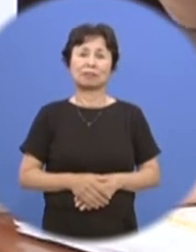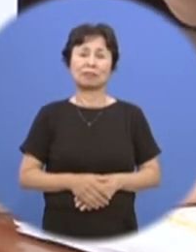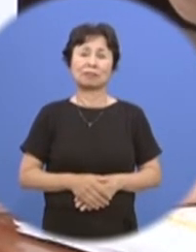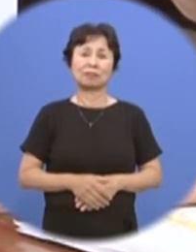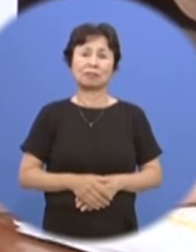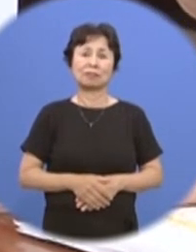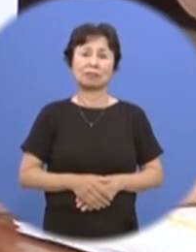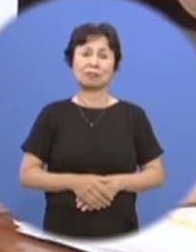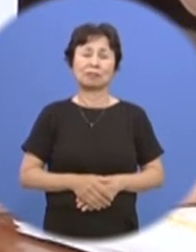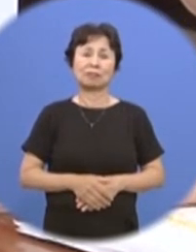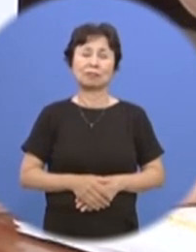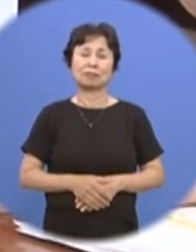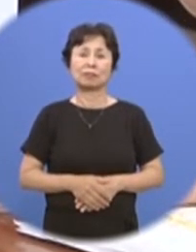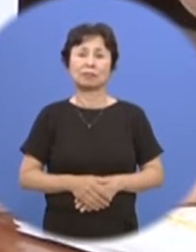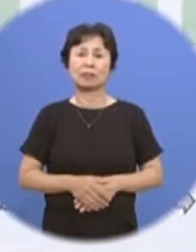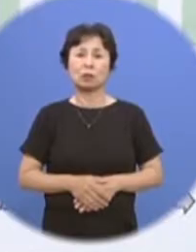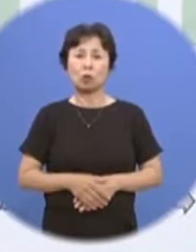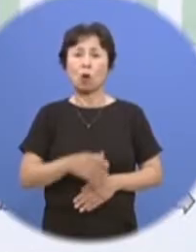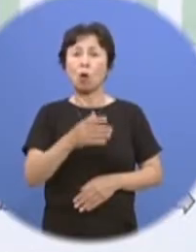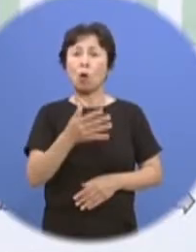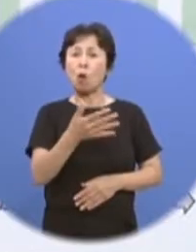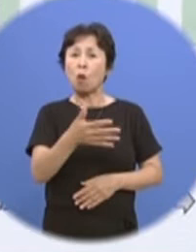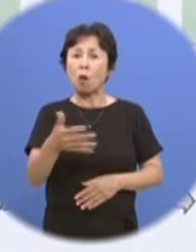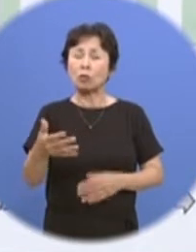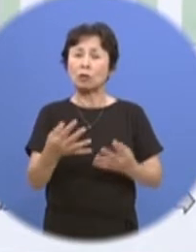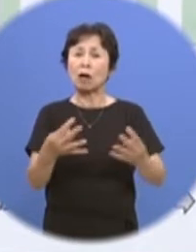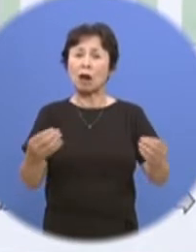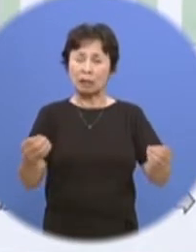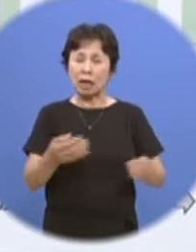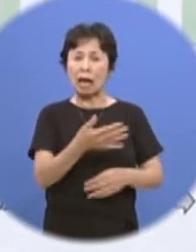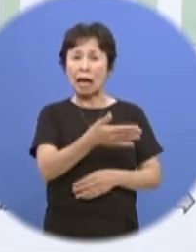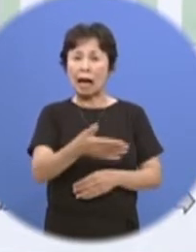はい、でこの多くの河川で河川整備計